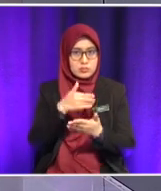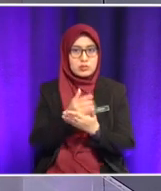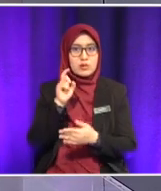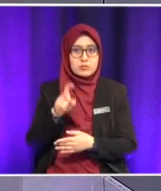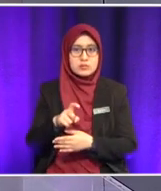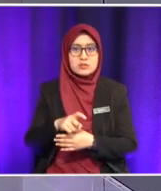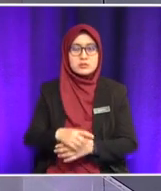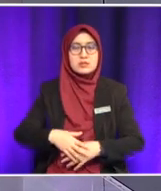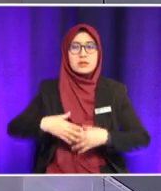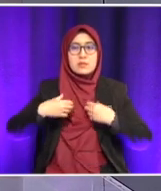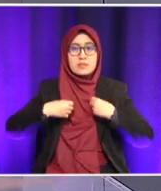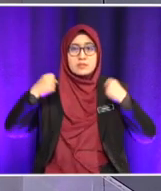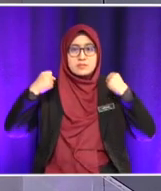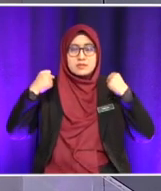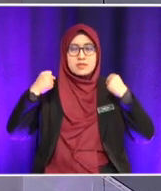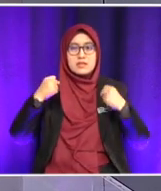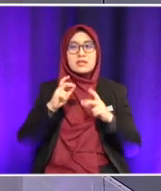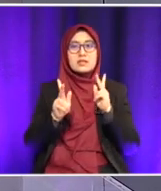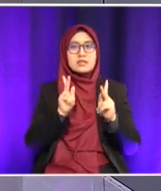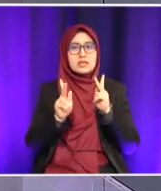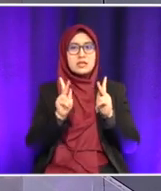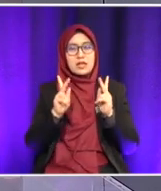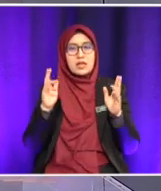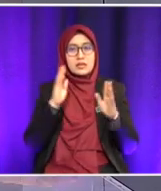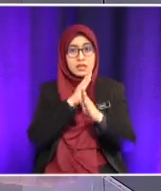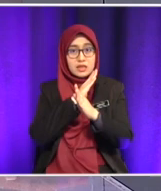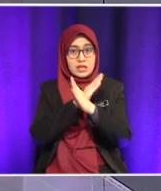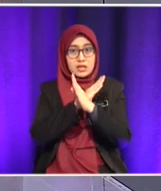diganggu gangguan seksual ini dan juga